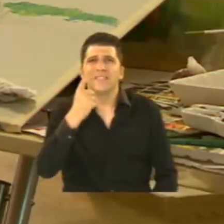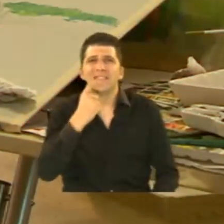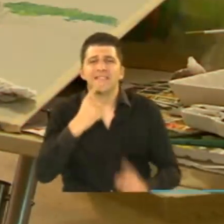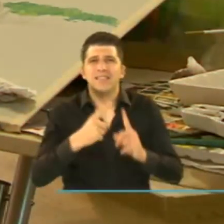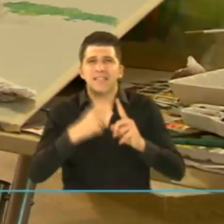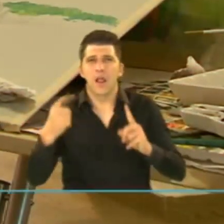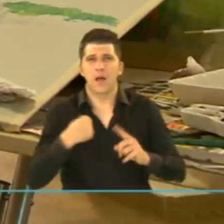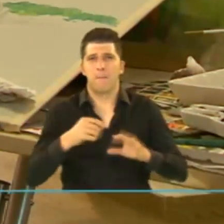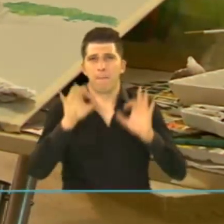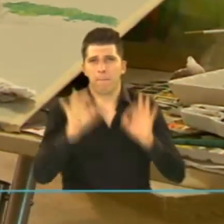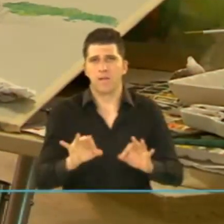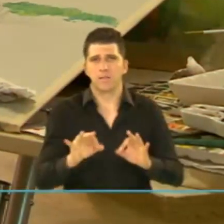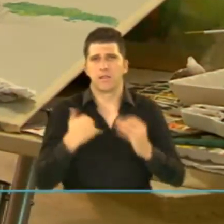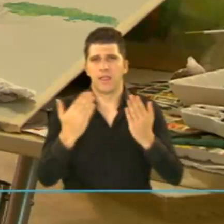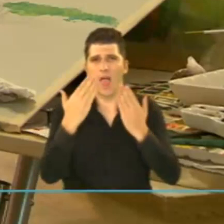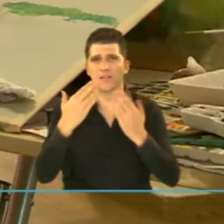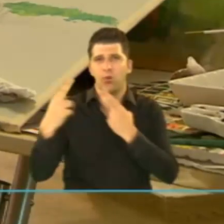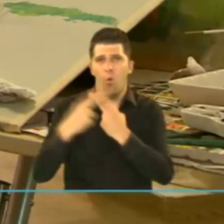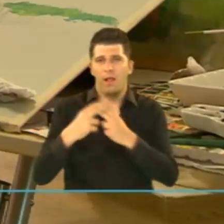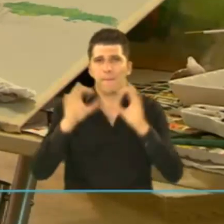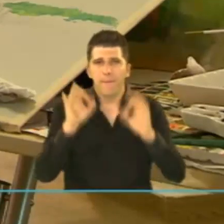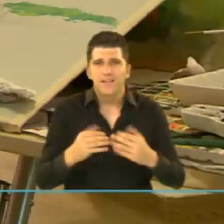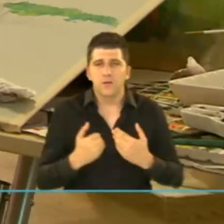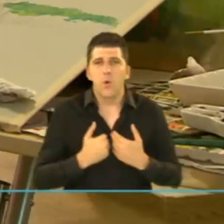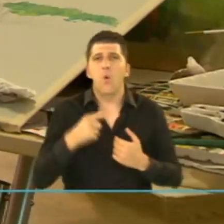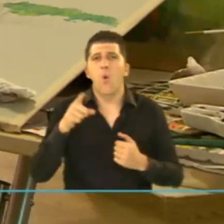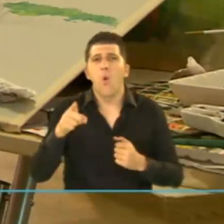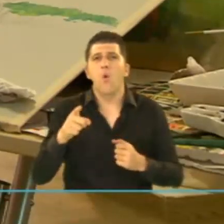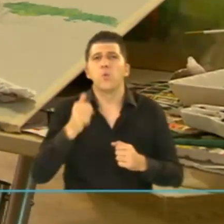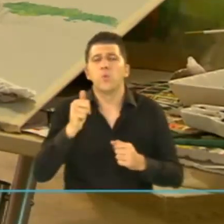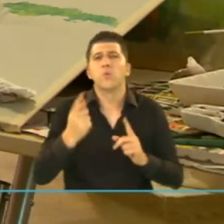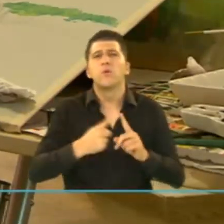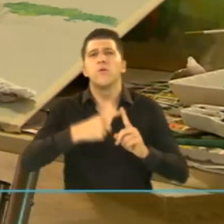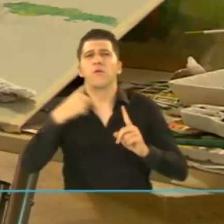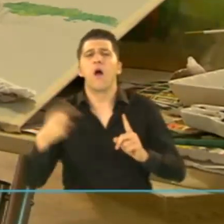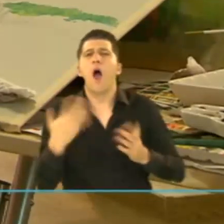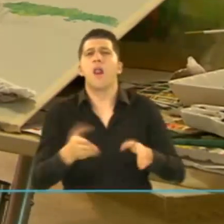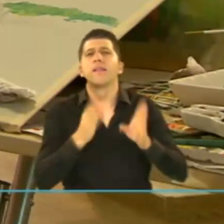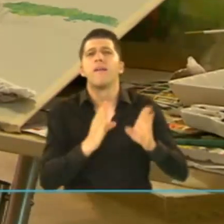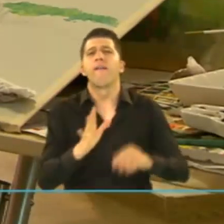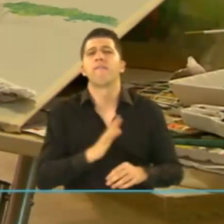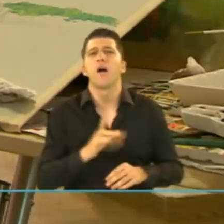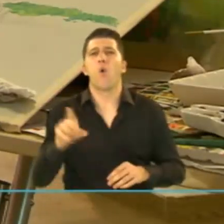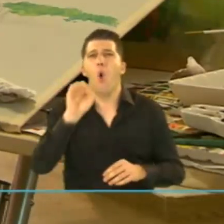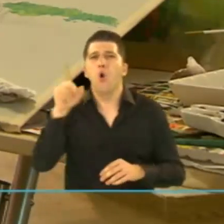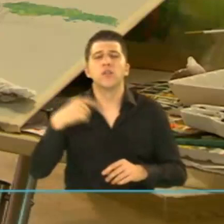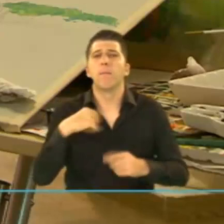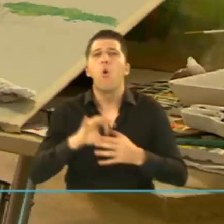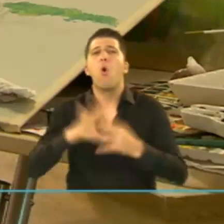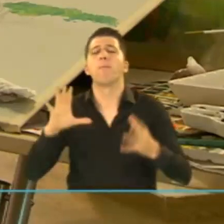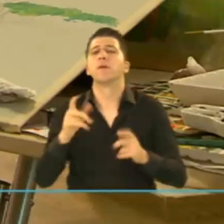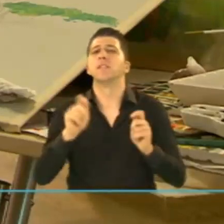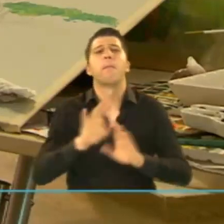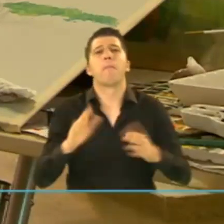...2009 senesinde başladık dersleri. O gündür bugündür hala devam ediyoruz çünkü hocamdan